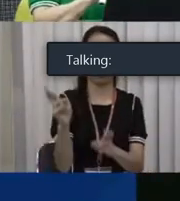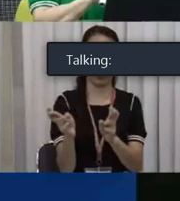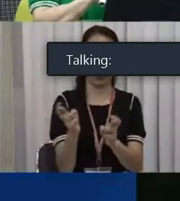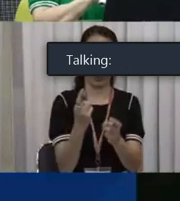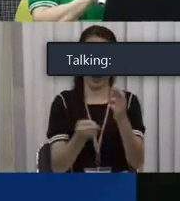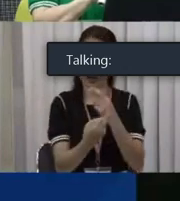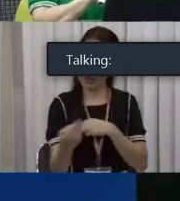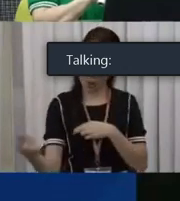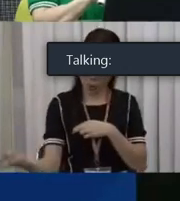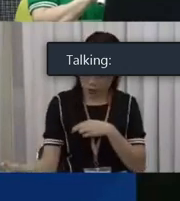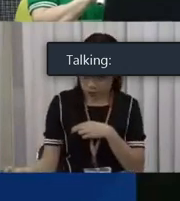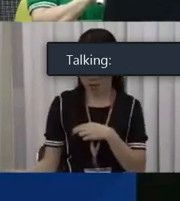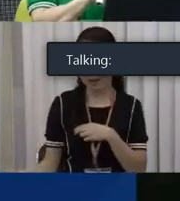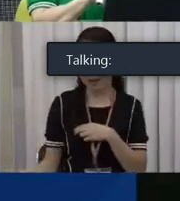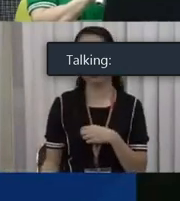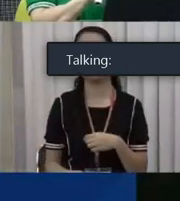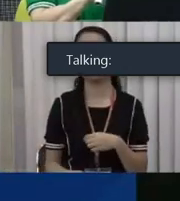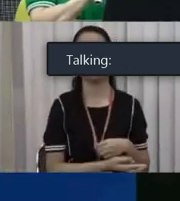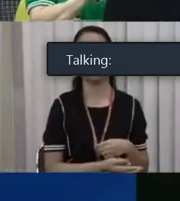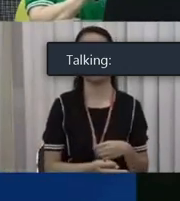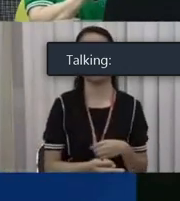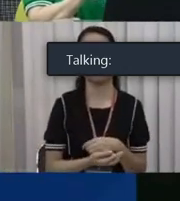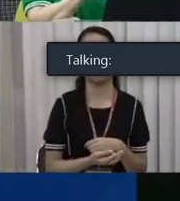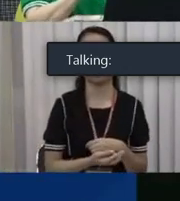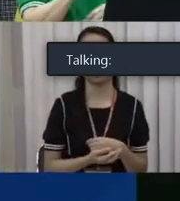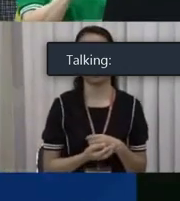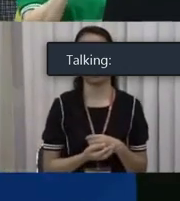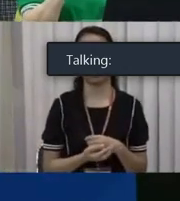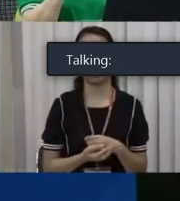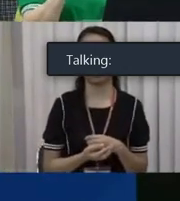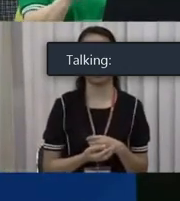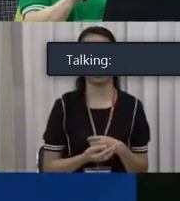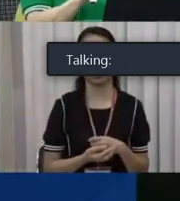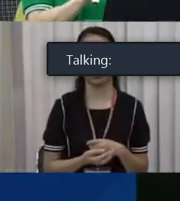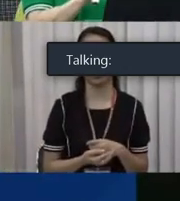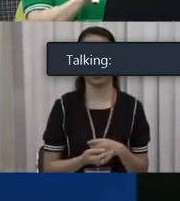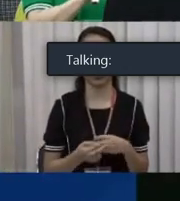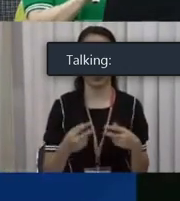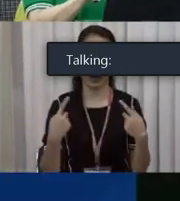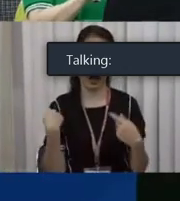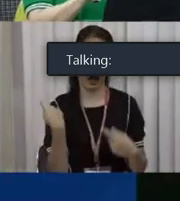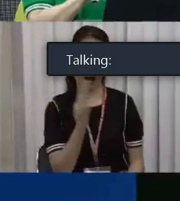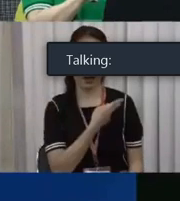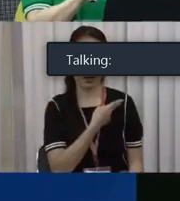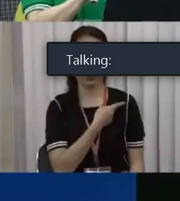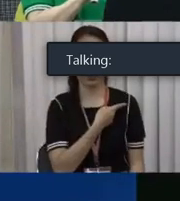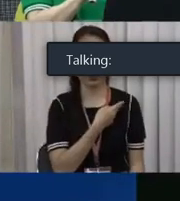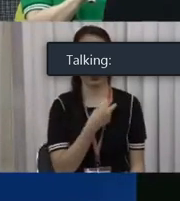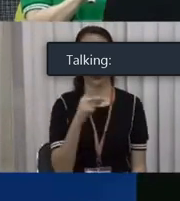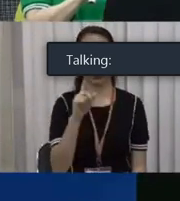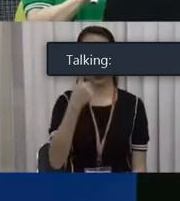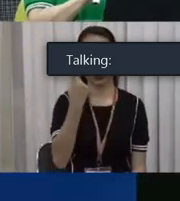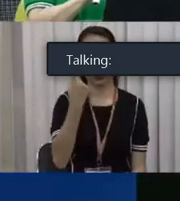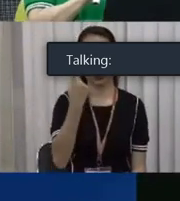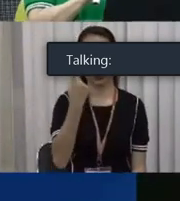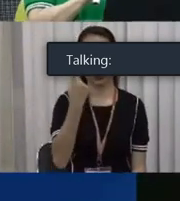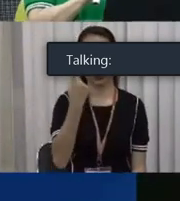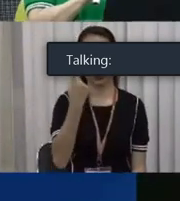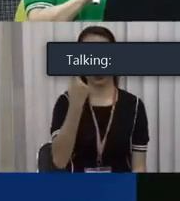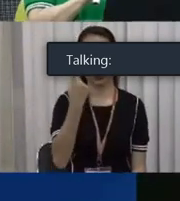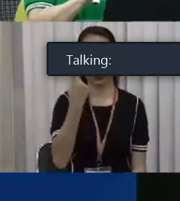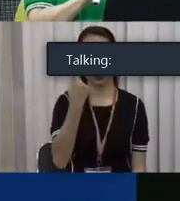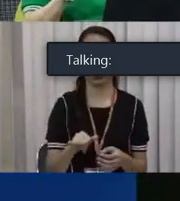Unsaon man. So, mao na nga kita, one of the organizational output of the department is to